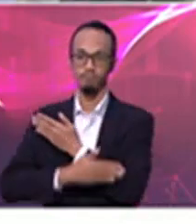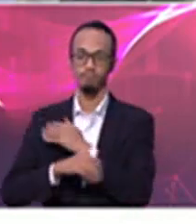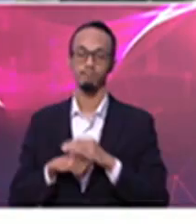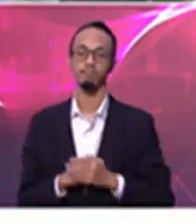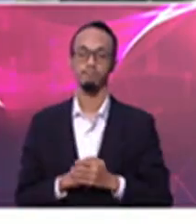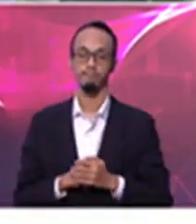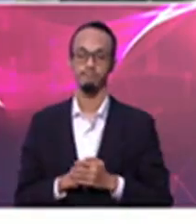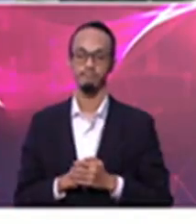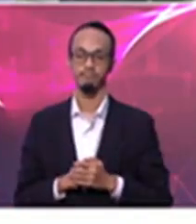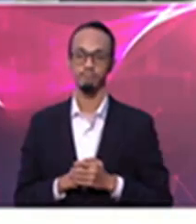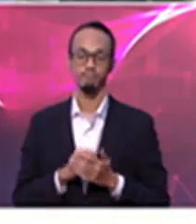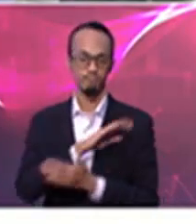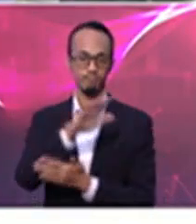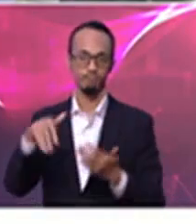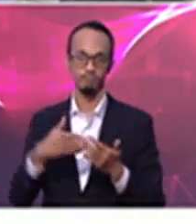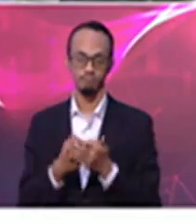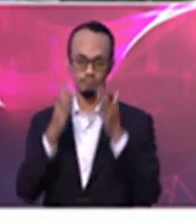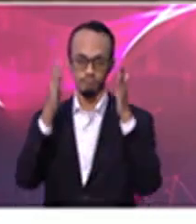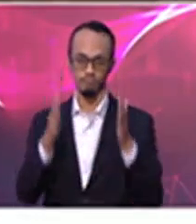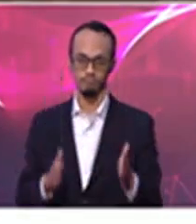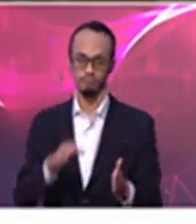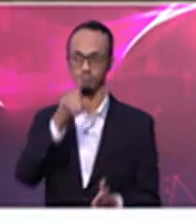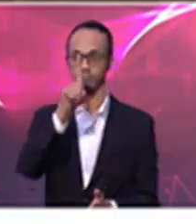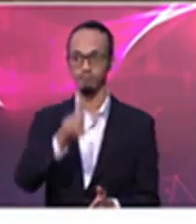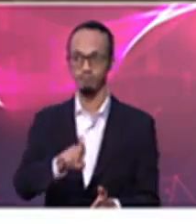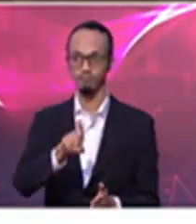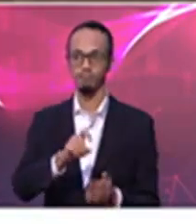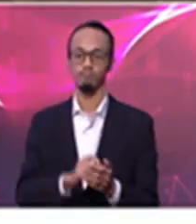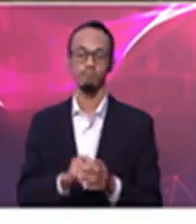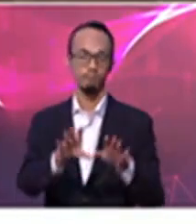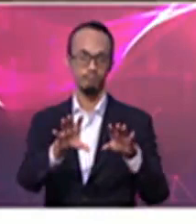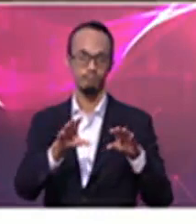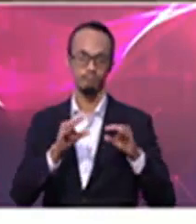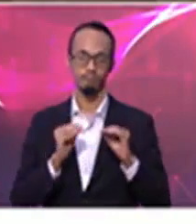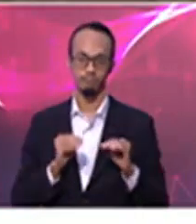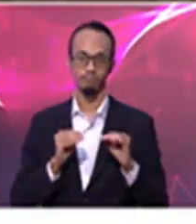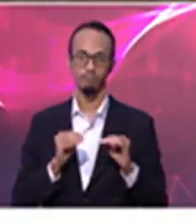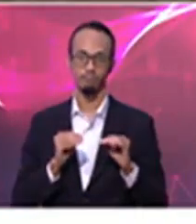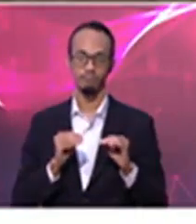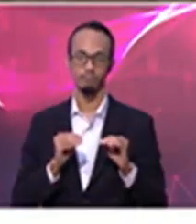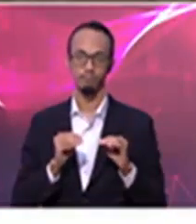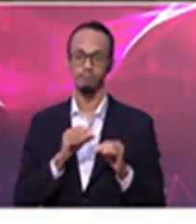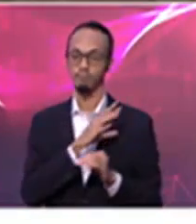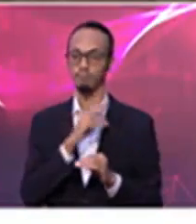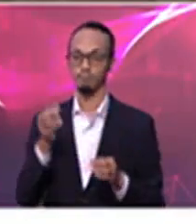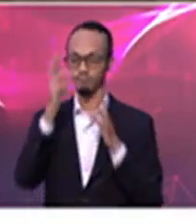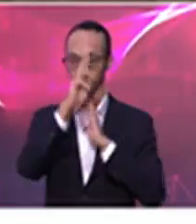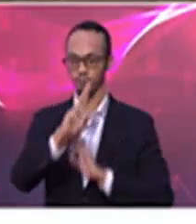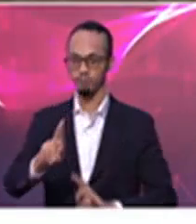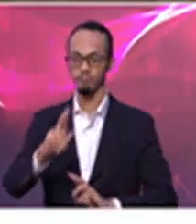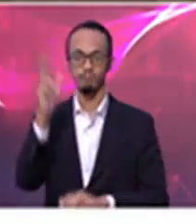negara semua pihak mestilah menerima kenyataan dan menghormati